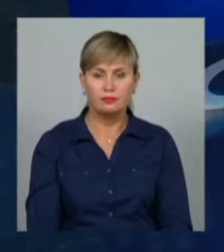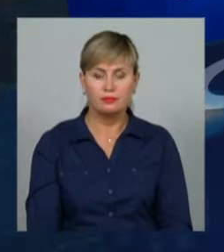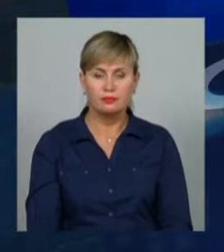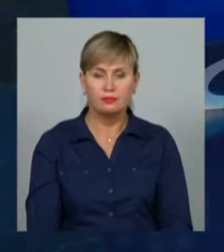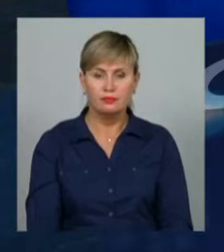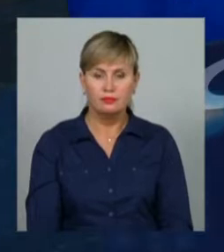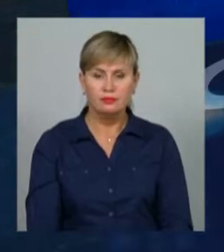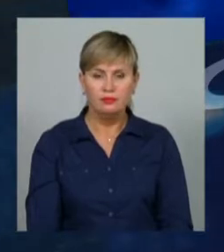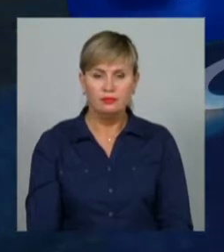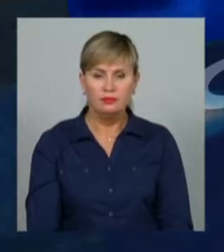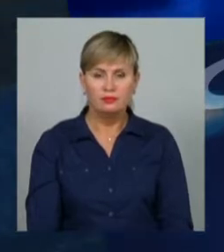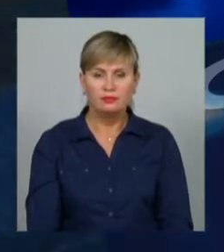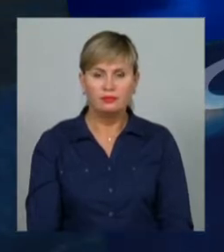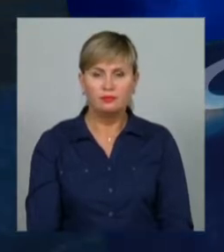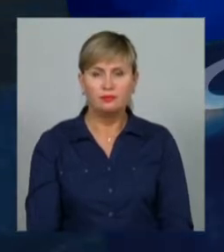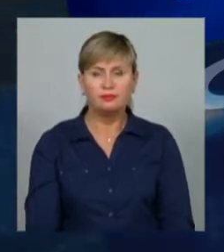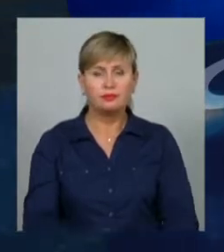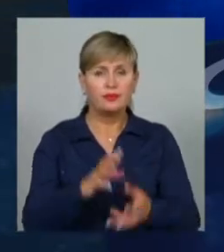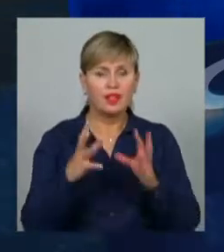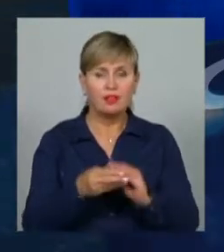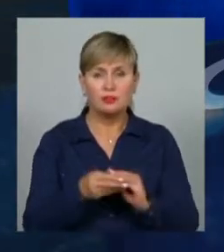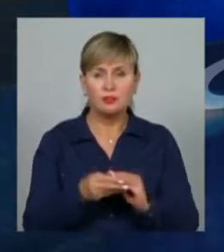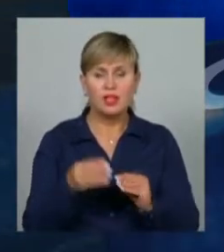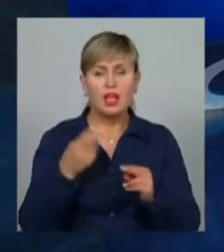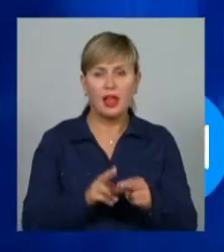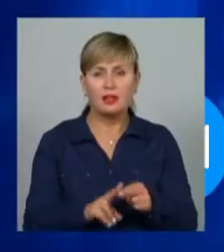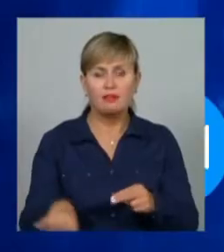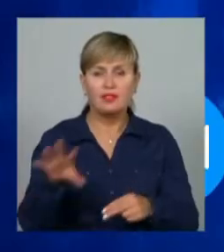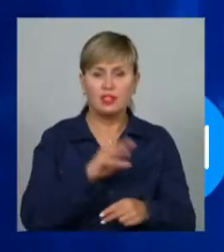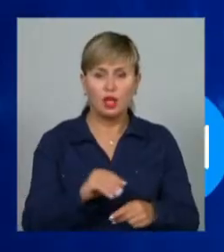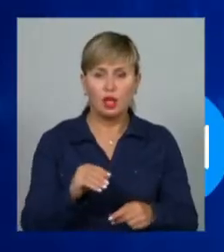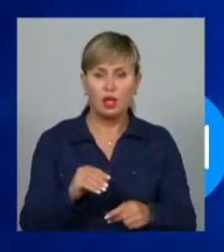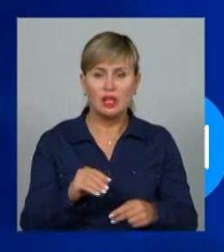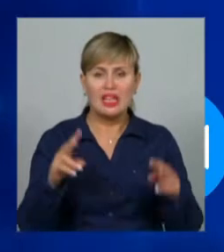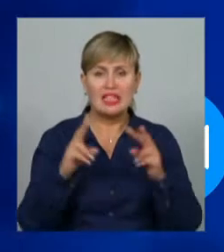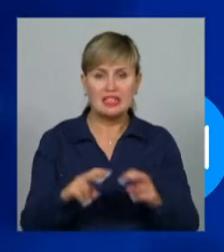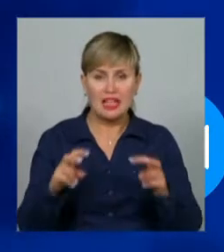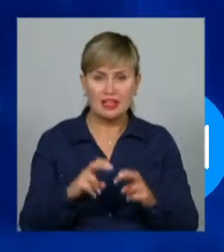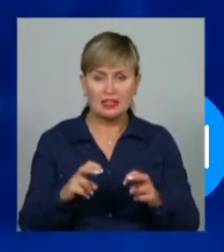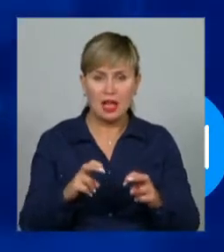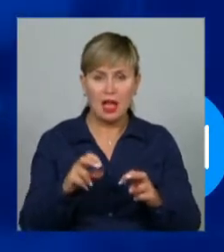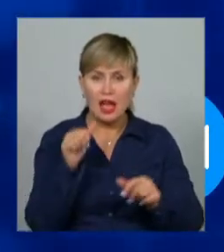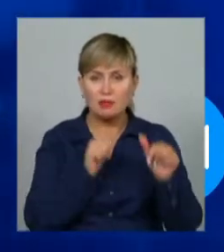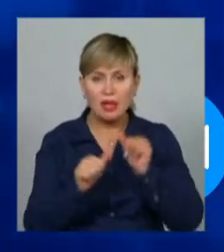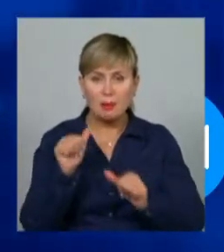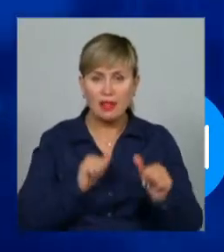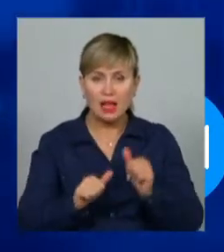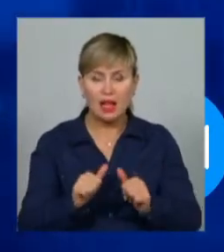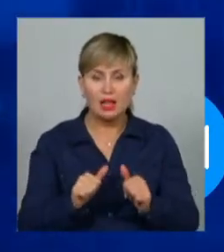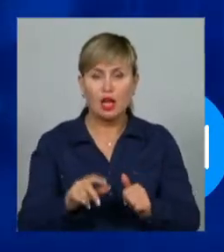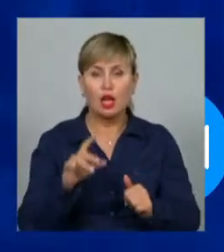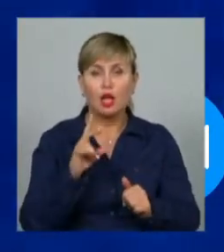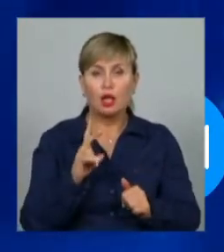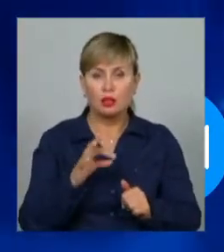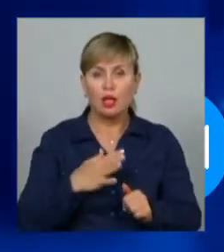Лесбек Бекболатович. Значит, это не зря выбирать. Это все как бы исследуется экспериментально, но в